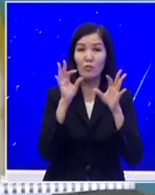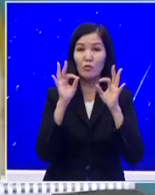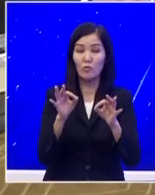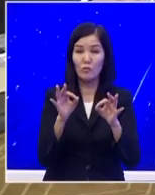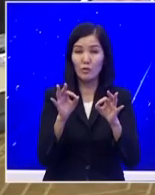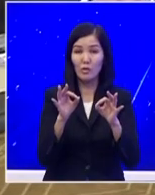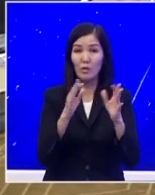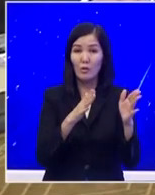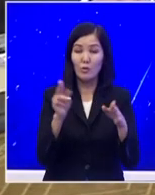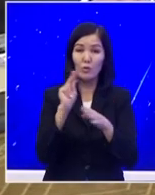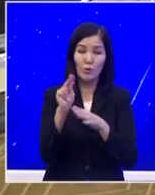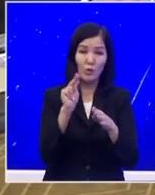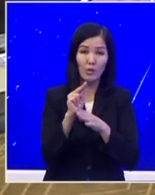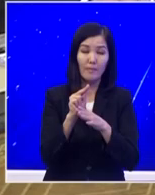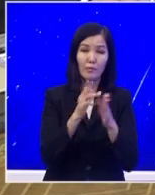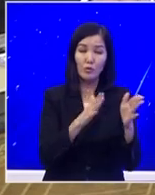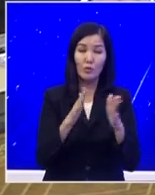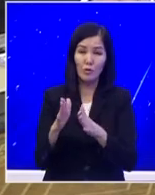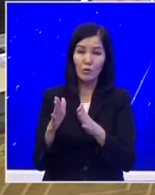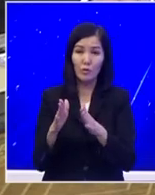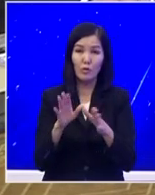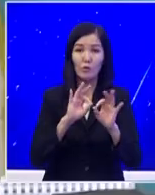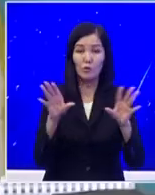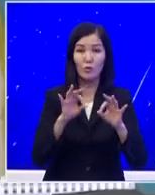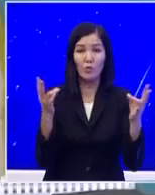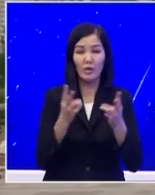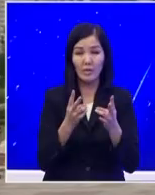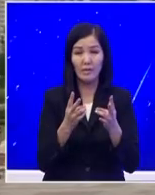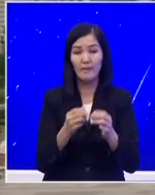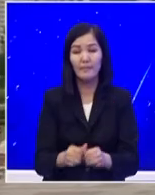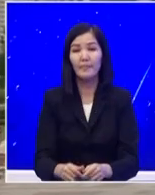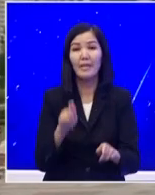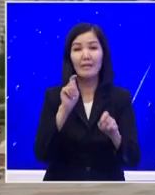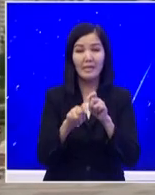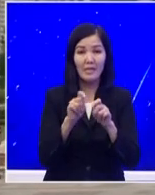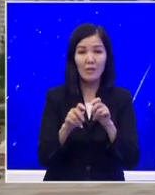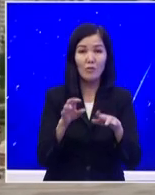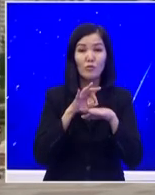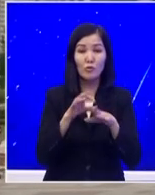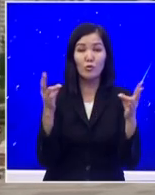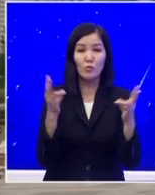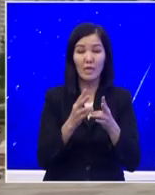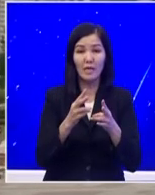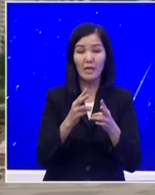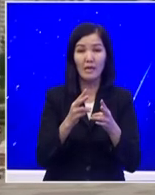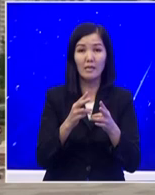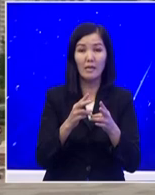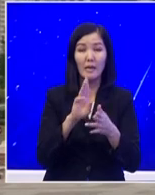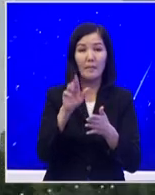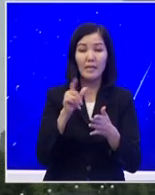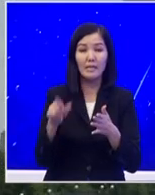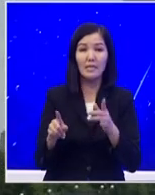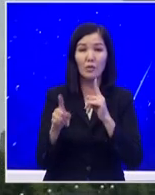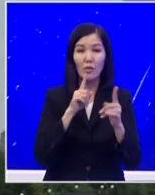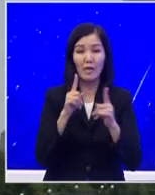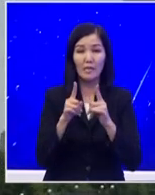жолдарын үйретіп, жүйелі түрде түсіндіруі қажет. Тергеу жүргізу керек. Президент үкіметтің кеңейтілген онлайн